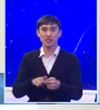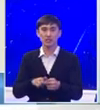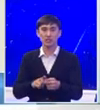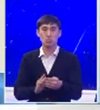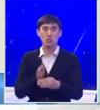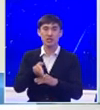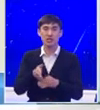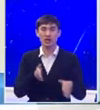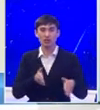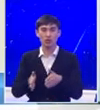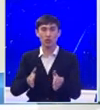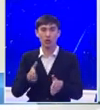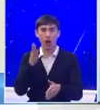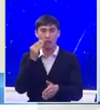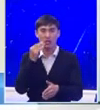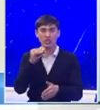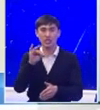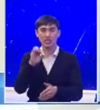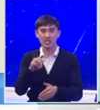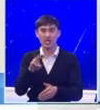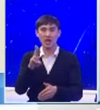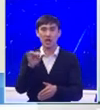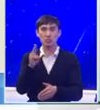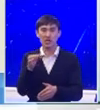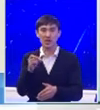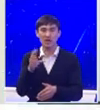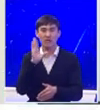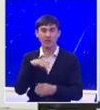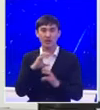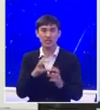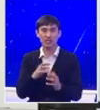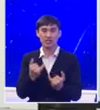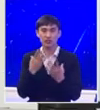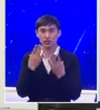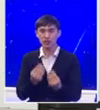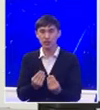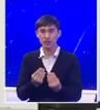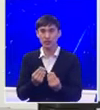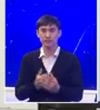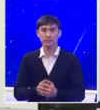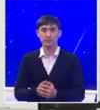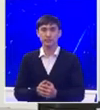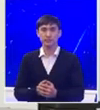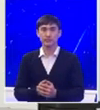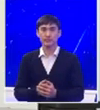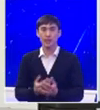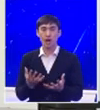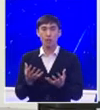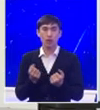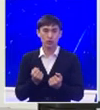на автодороге Алматы-Житыген-Капшагайское водохранилище, по нему на сегодняшний день